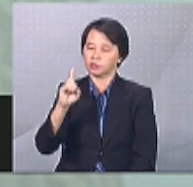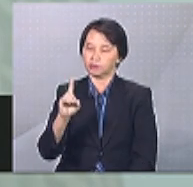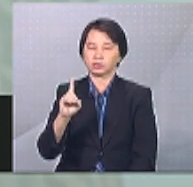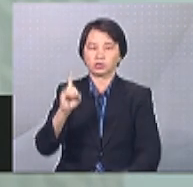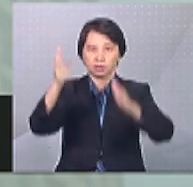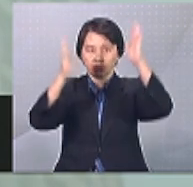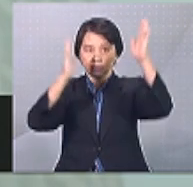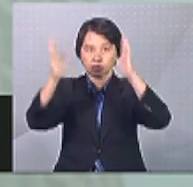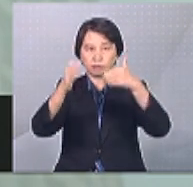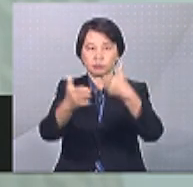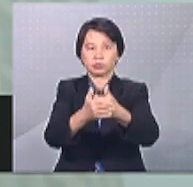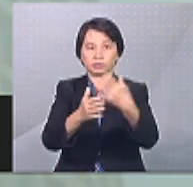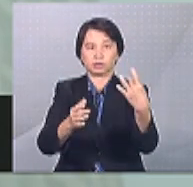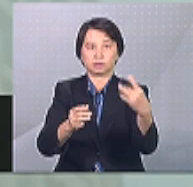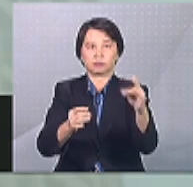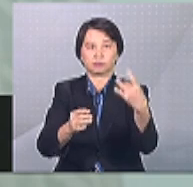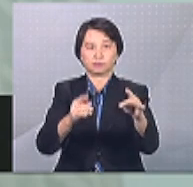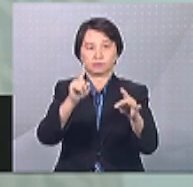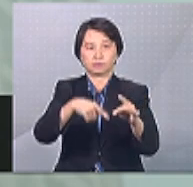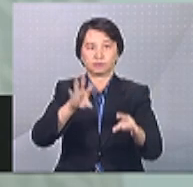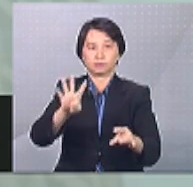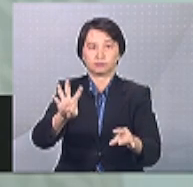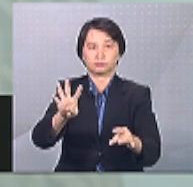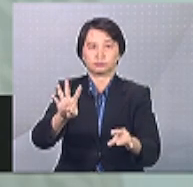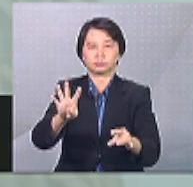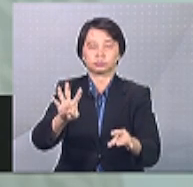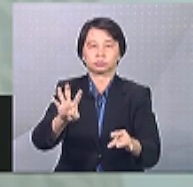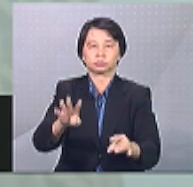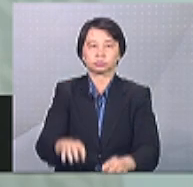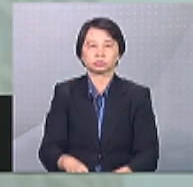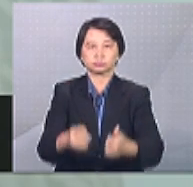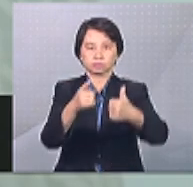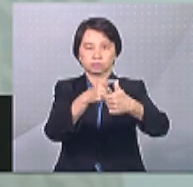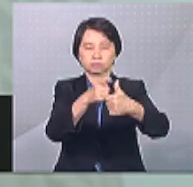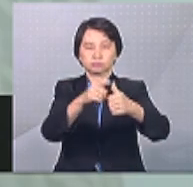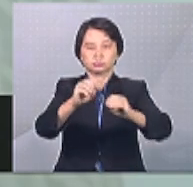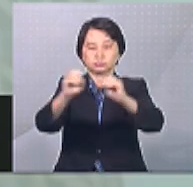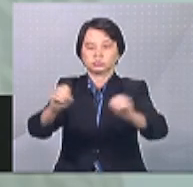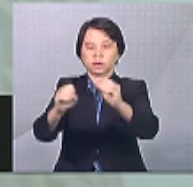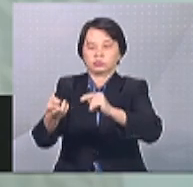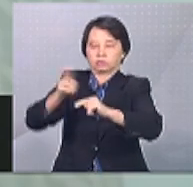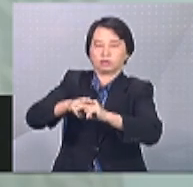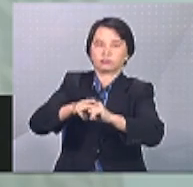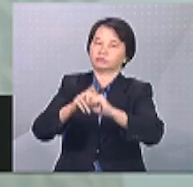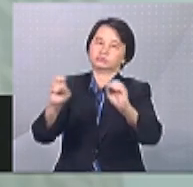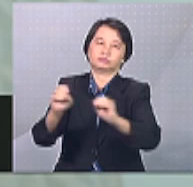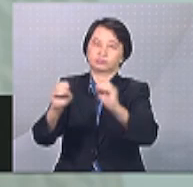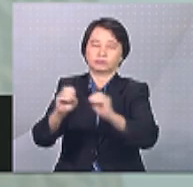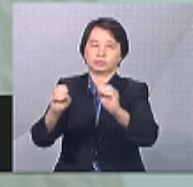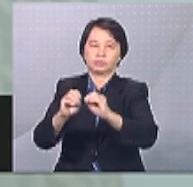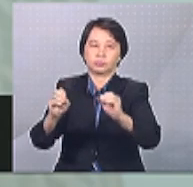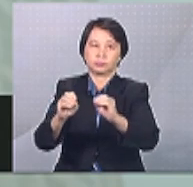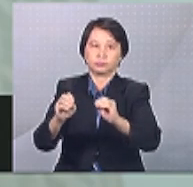Malaysia sehingga 18 April. Yang pertama, tiada pertambahan kes